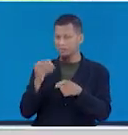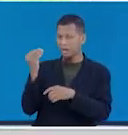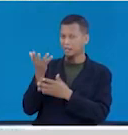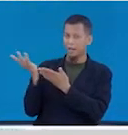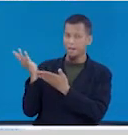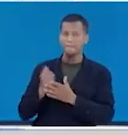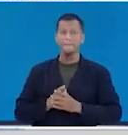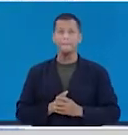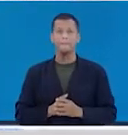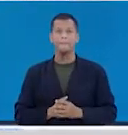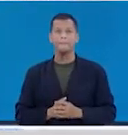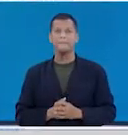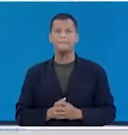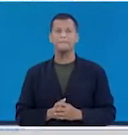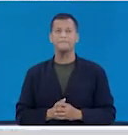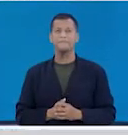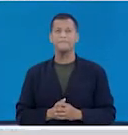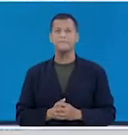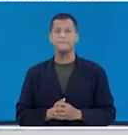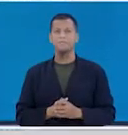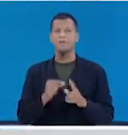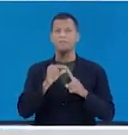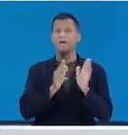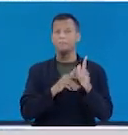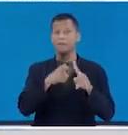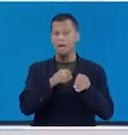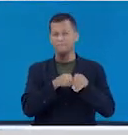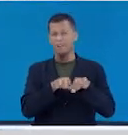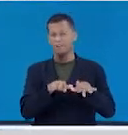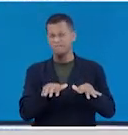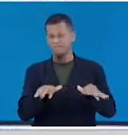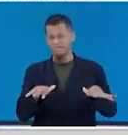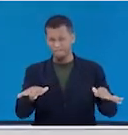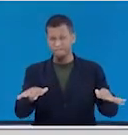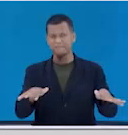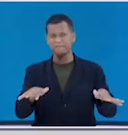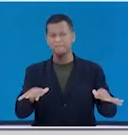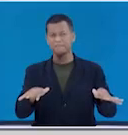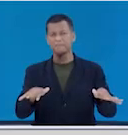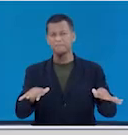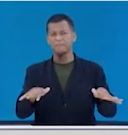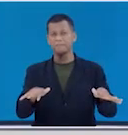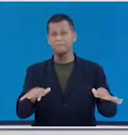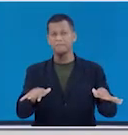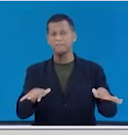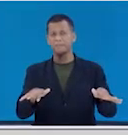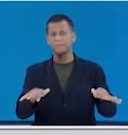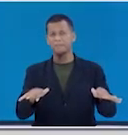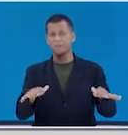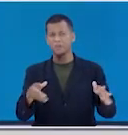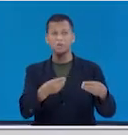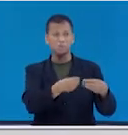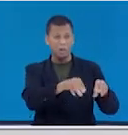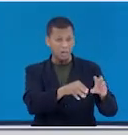siang Yola. Ini wabah virus PMK saat ini masih ada di sekitar kita, dan apakah ini mempengaruhi penjualan